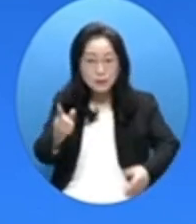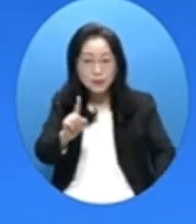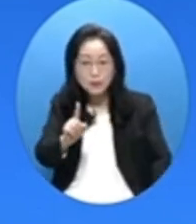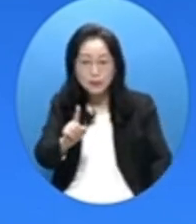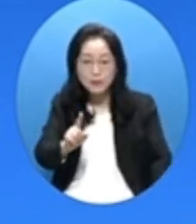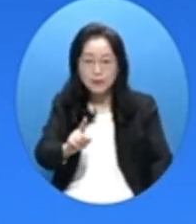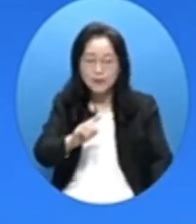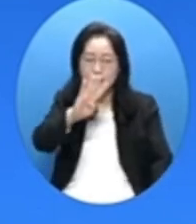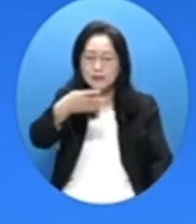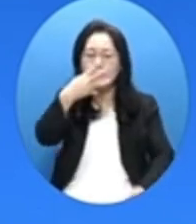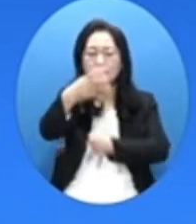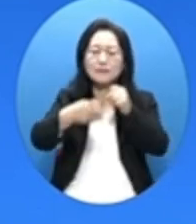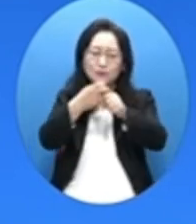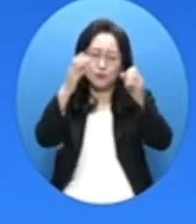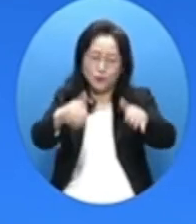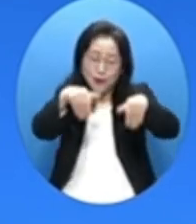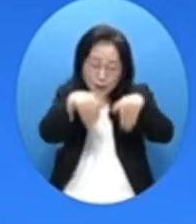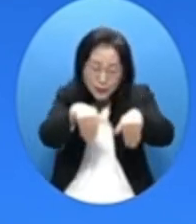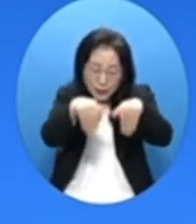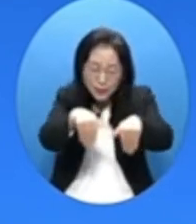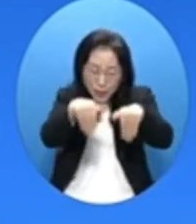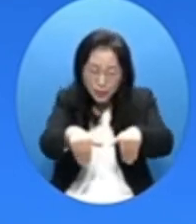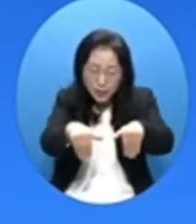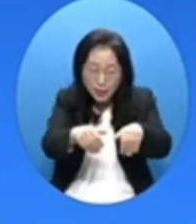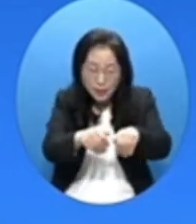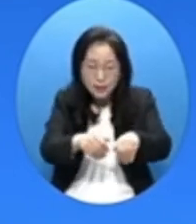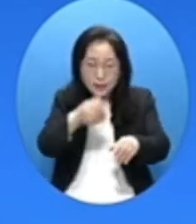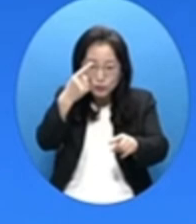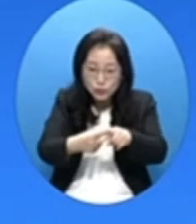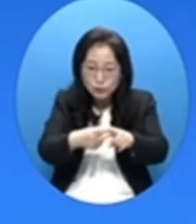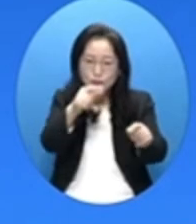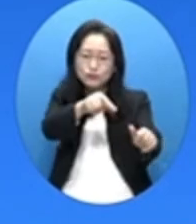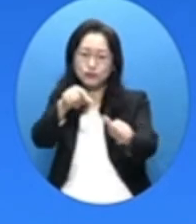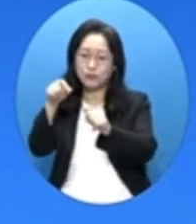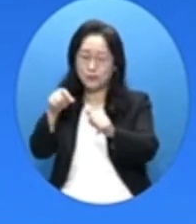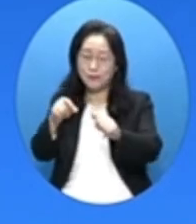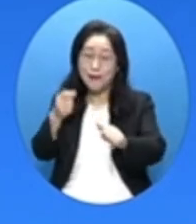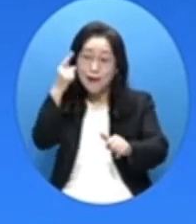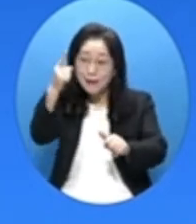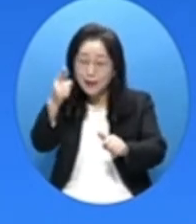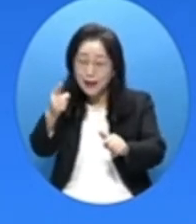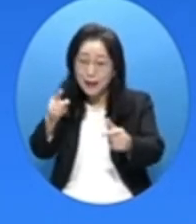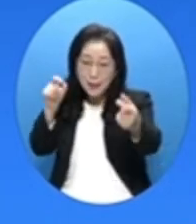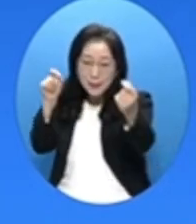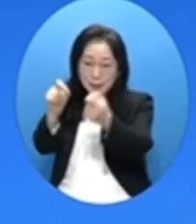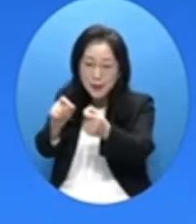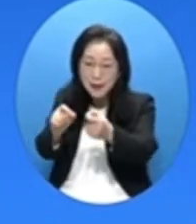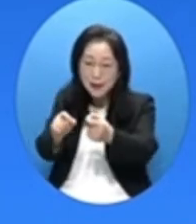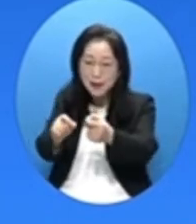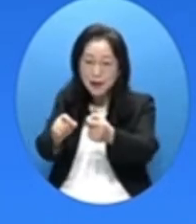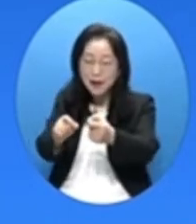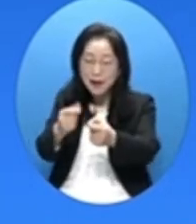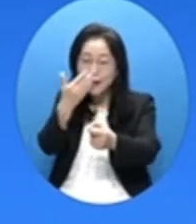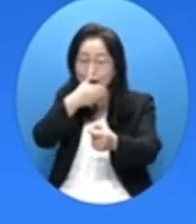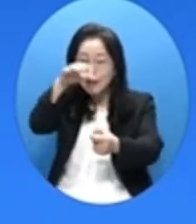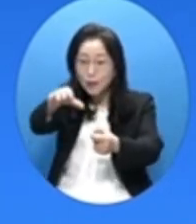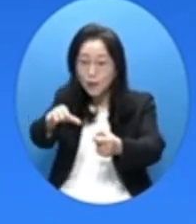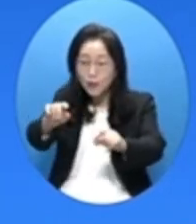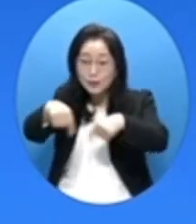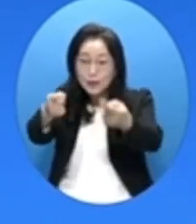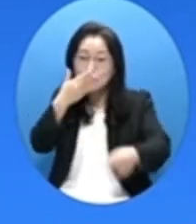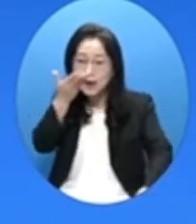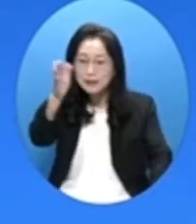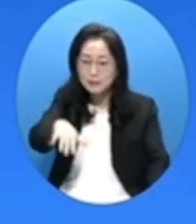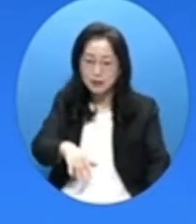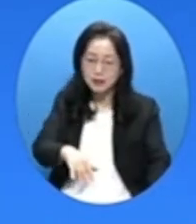403년 동안 종살이 하다가 노예 생활하다가 구원을 받았고 한 달이면 갈 수 있는 거리를 저들이 참지 못하고 고기 고기 고기